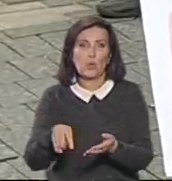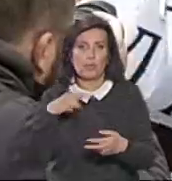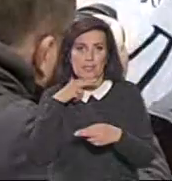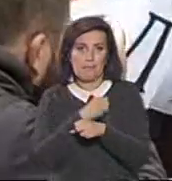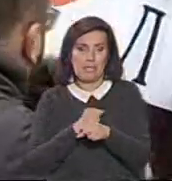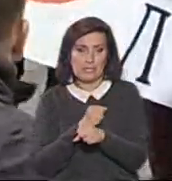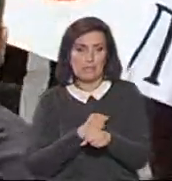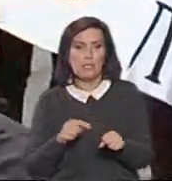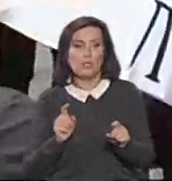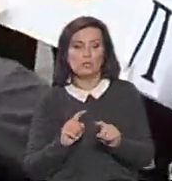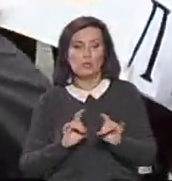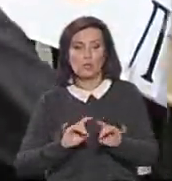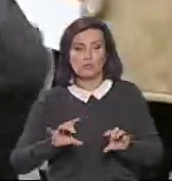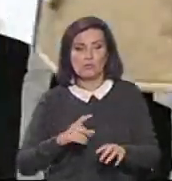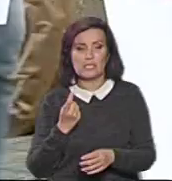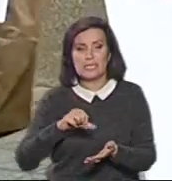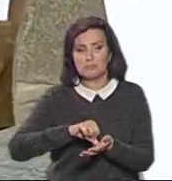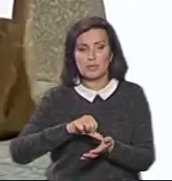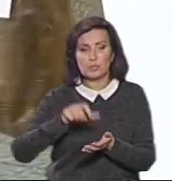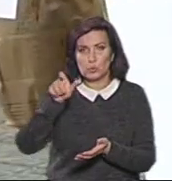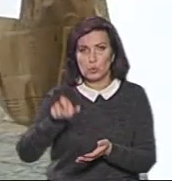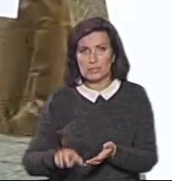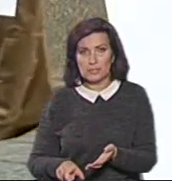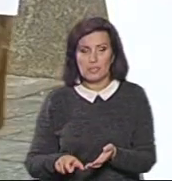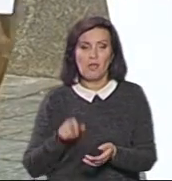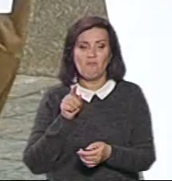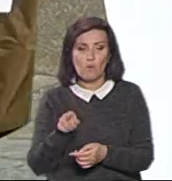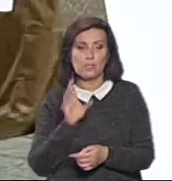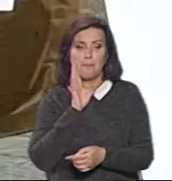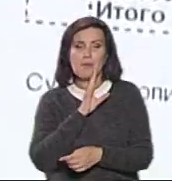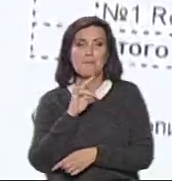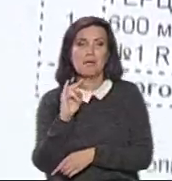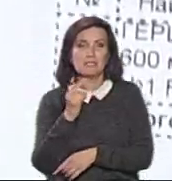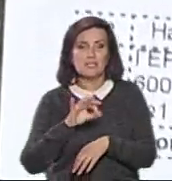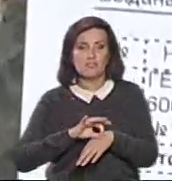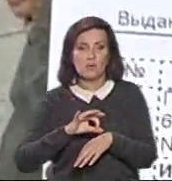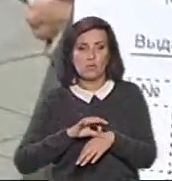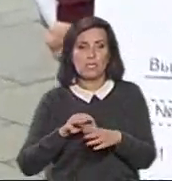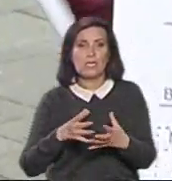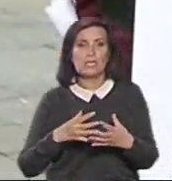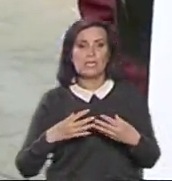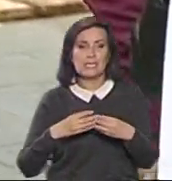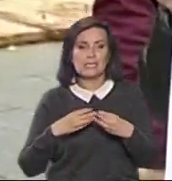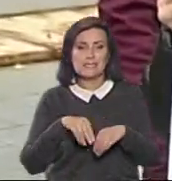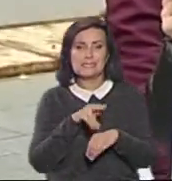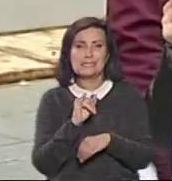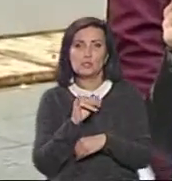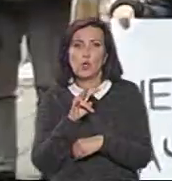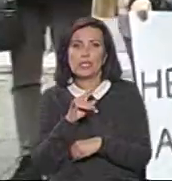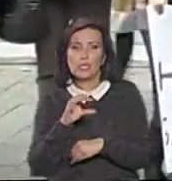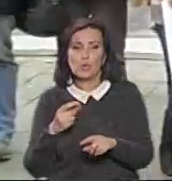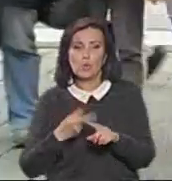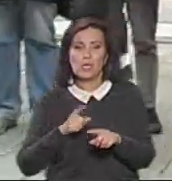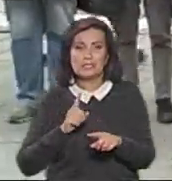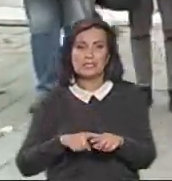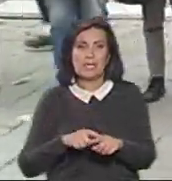медикаменти. Ось що розповіла одна з присутніх, Катерина Голіянт. Вона – мама дитини, хворої на сімейну торсійну дистонію. Це